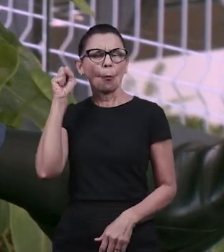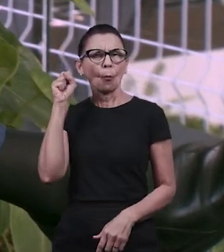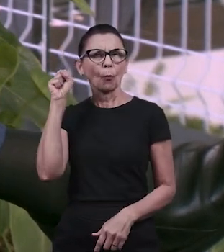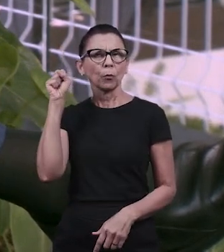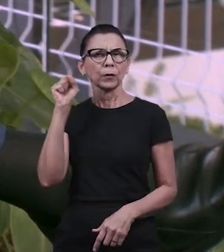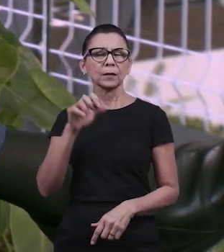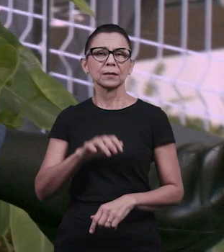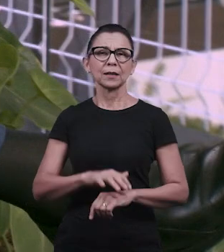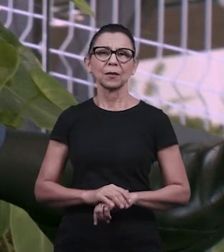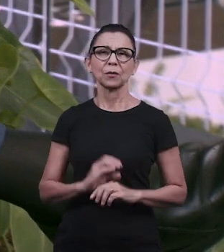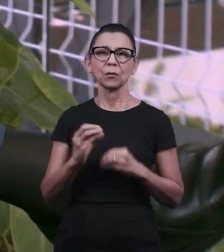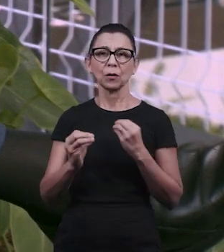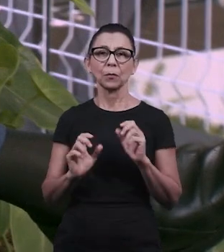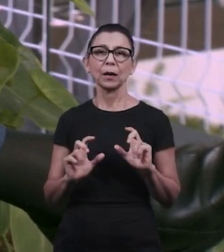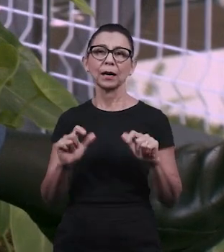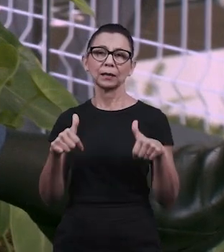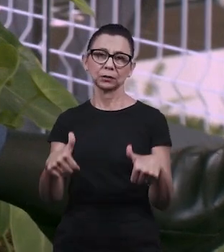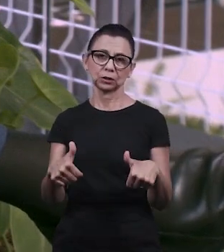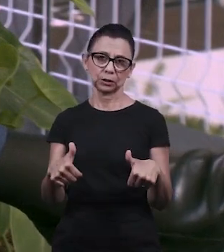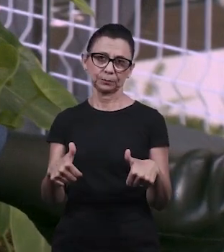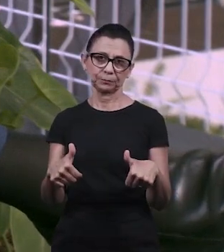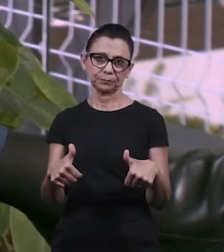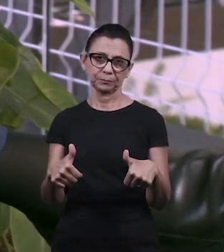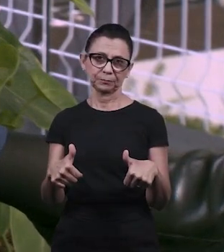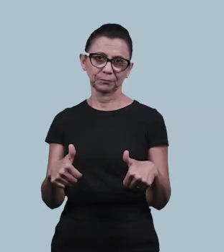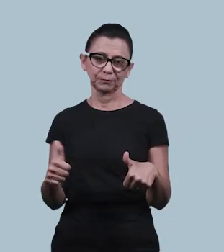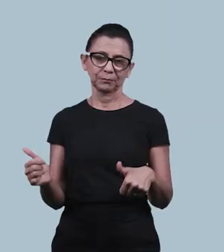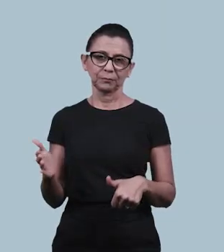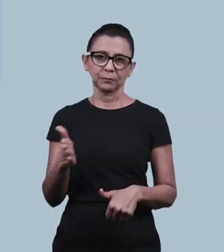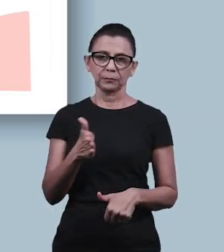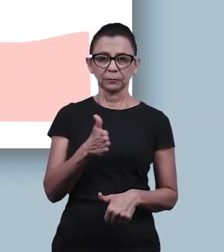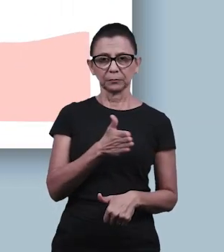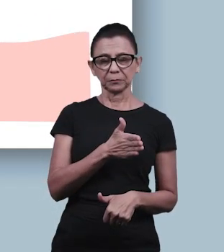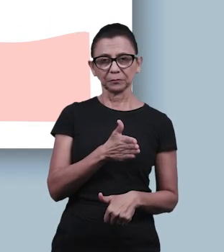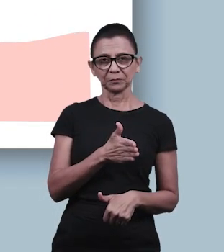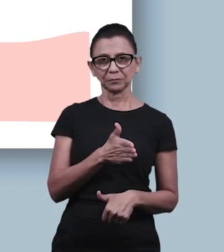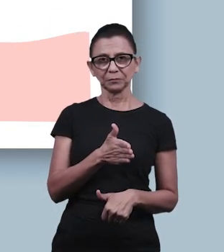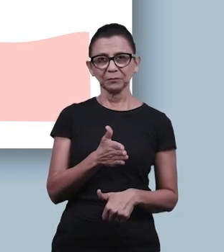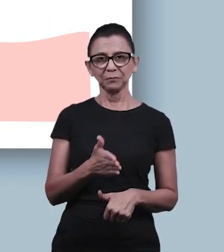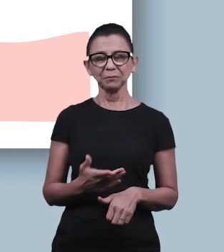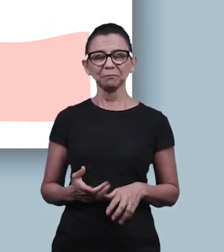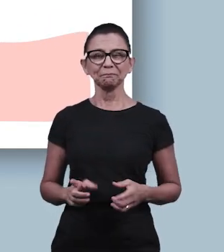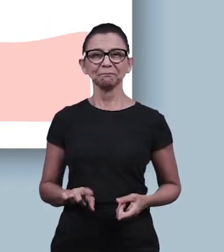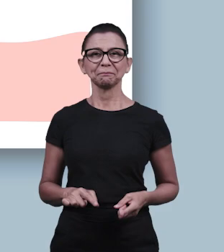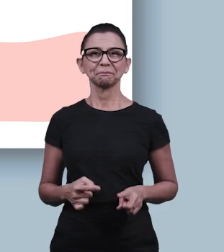расстройство слухового восприятия, и как учителя и родители могут помочь им.